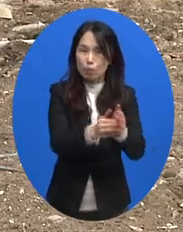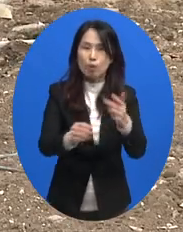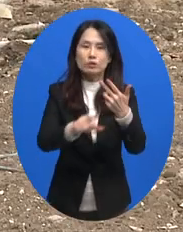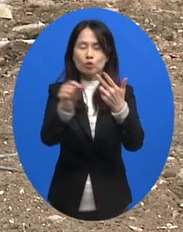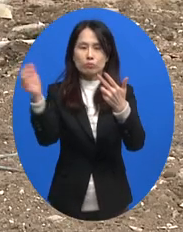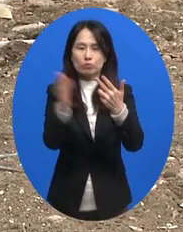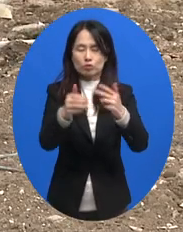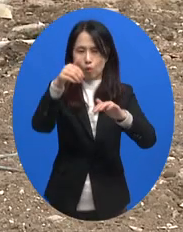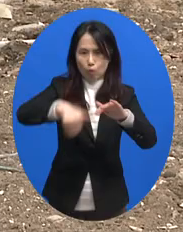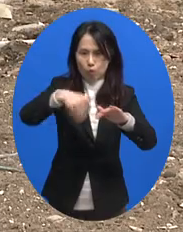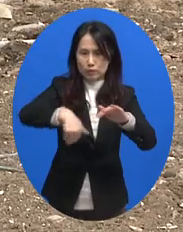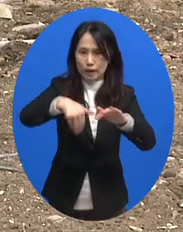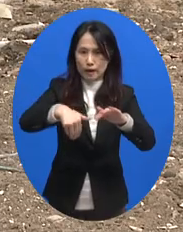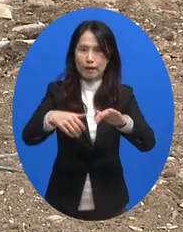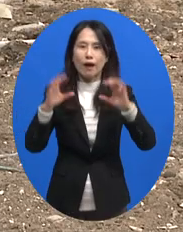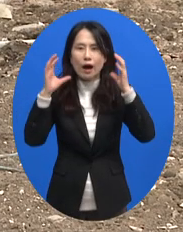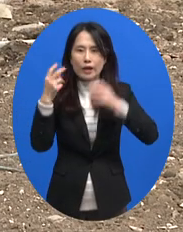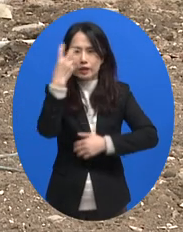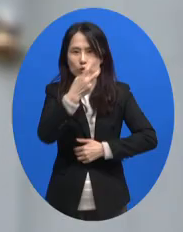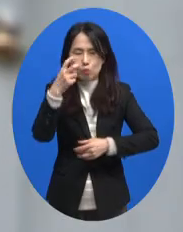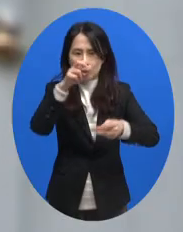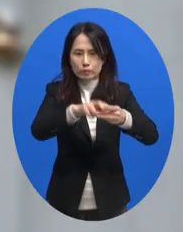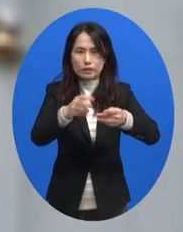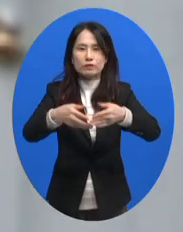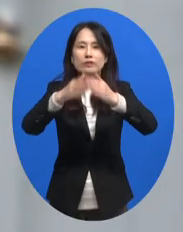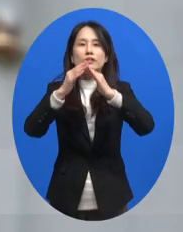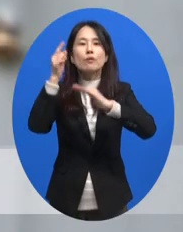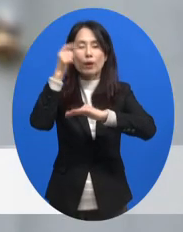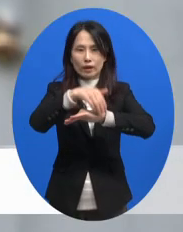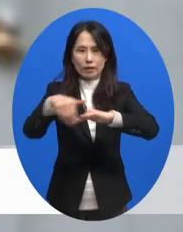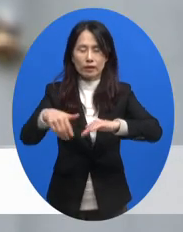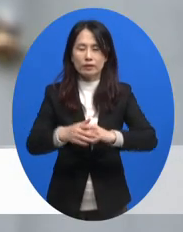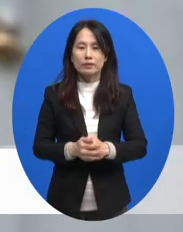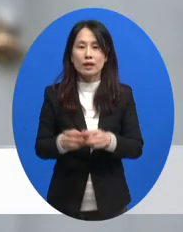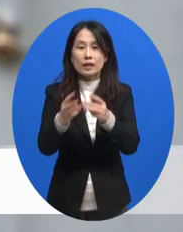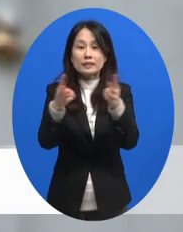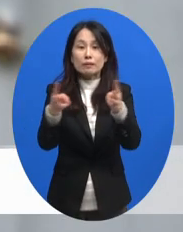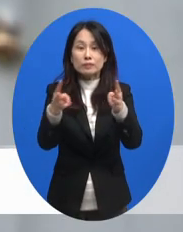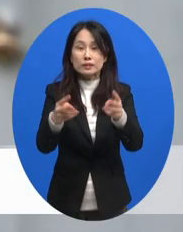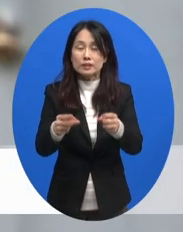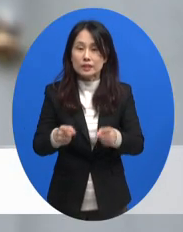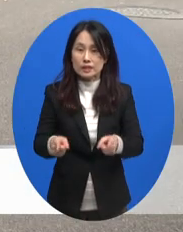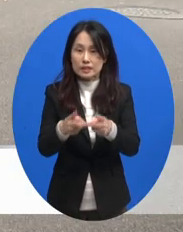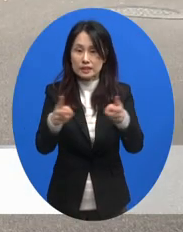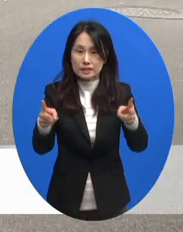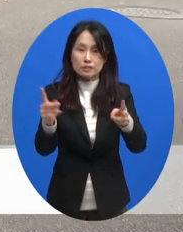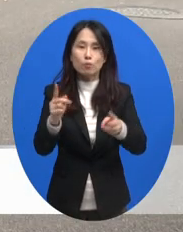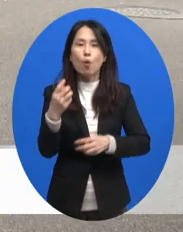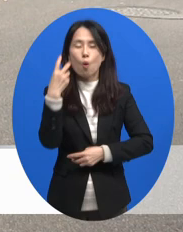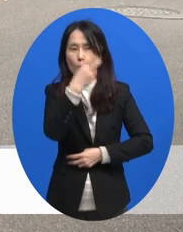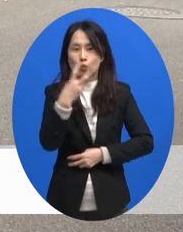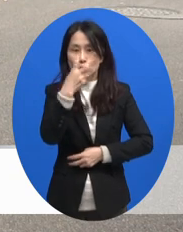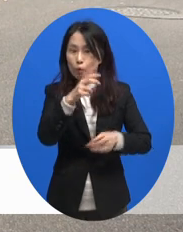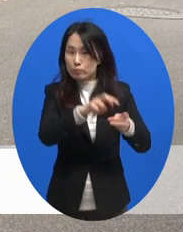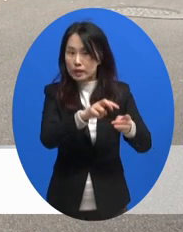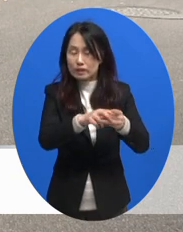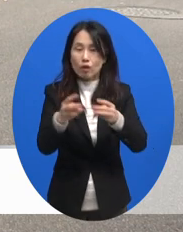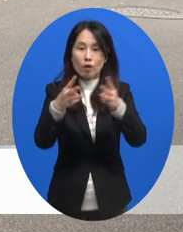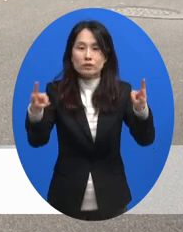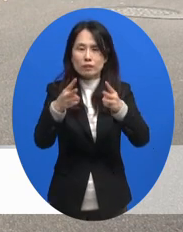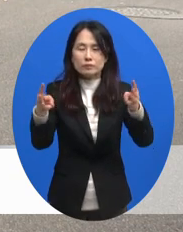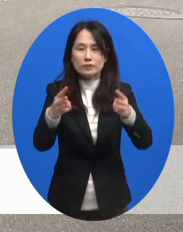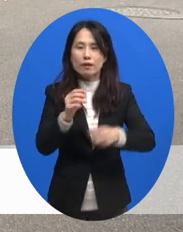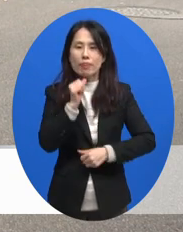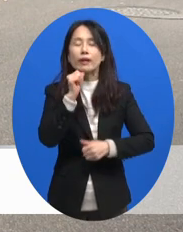공사를 시작해 아동 돌봄센터를 조성할 계획입니다 총 3층 규모로 1층과 2층은 돌봄센터 3층은